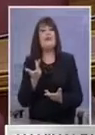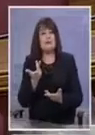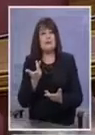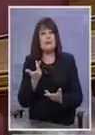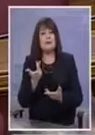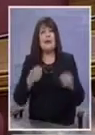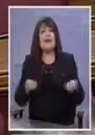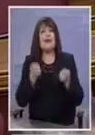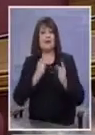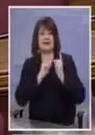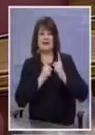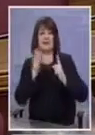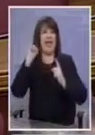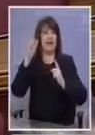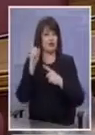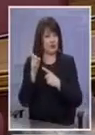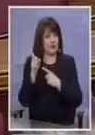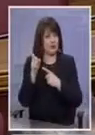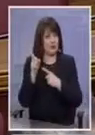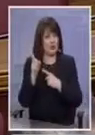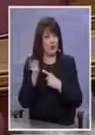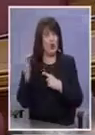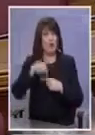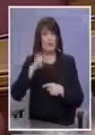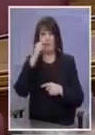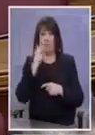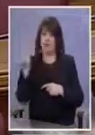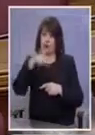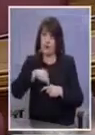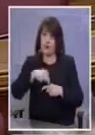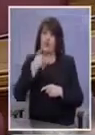να γίνονται κάποιες συμφωνίες στο εξωτερικό και όταν ο Πρωθυπουργός έρχεται στο εξωτερικό να ακούμε κάποια άλλα πράγματα.